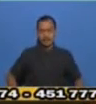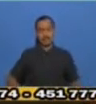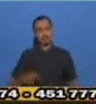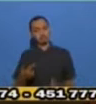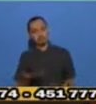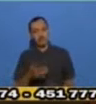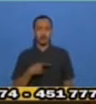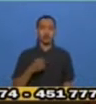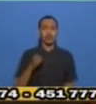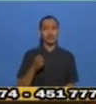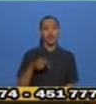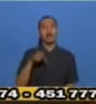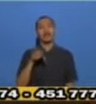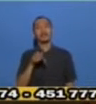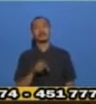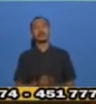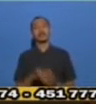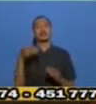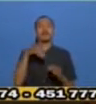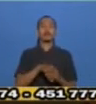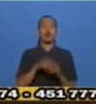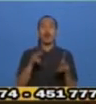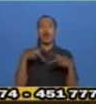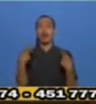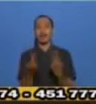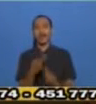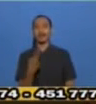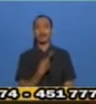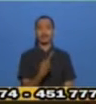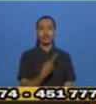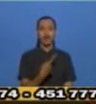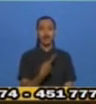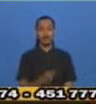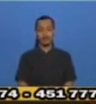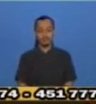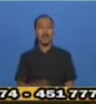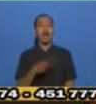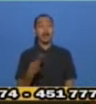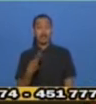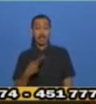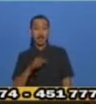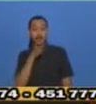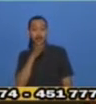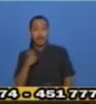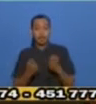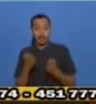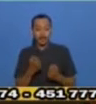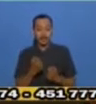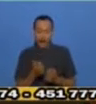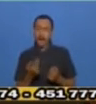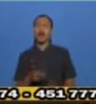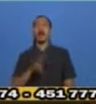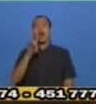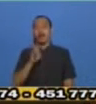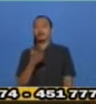saudara kita, keluarga kita gitu kan. Maka kita yang masih usia produktif harus, karena kita ingin melindungi